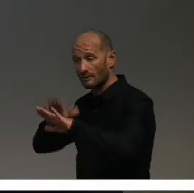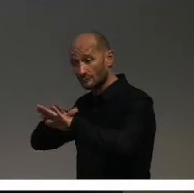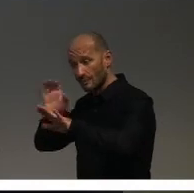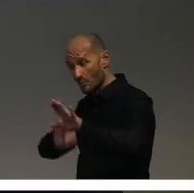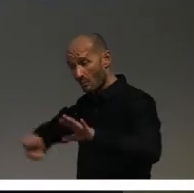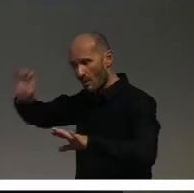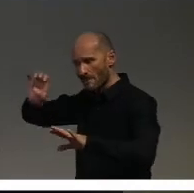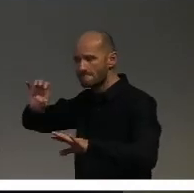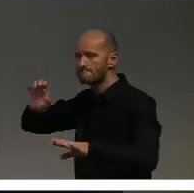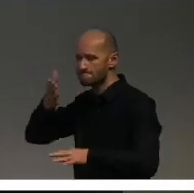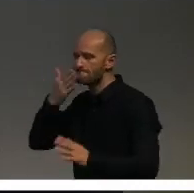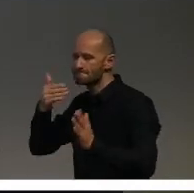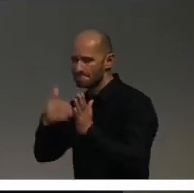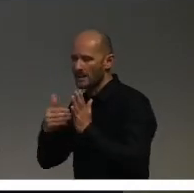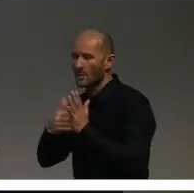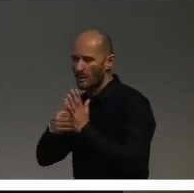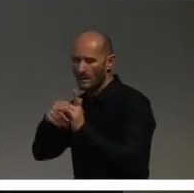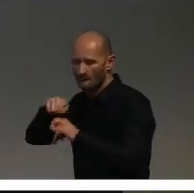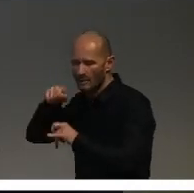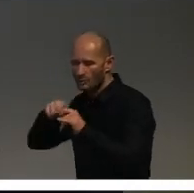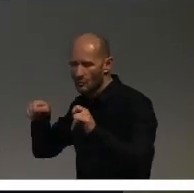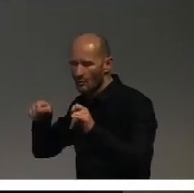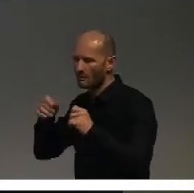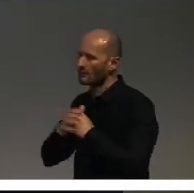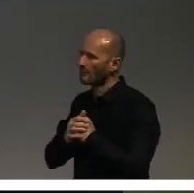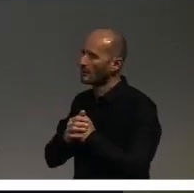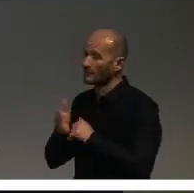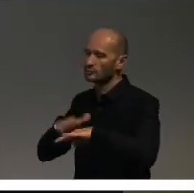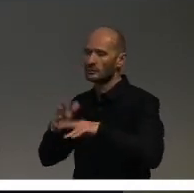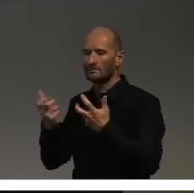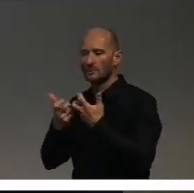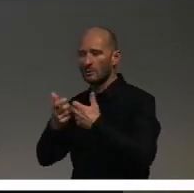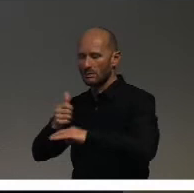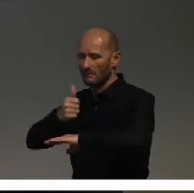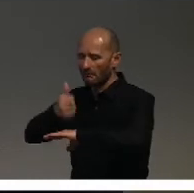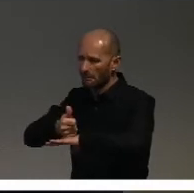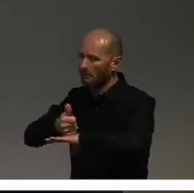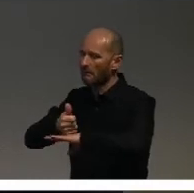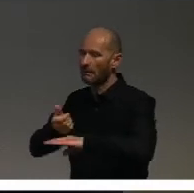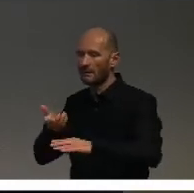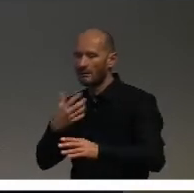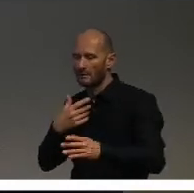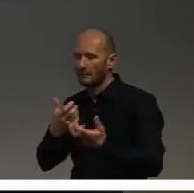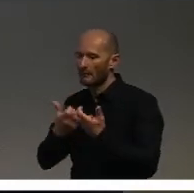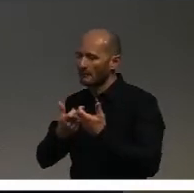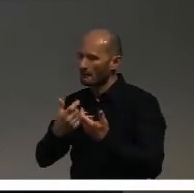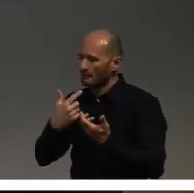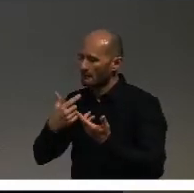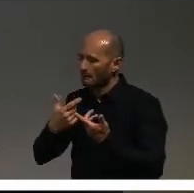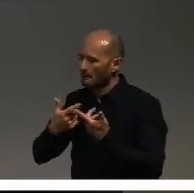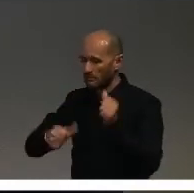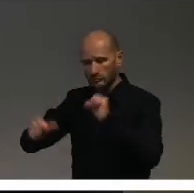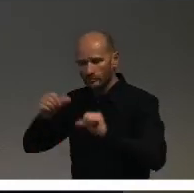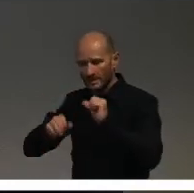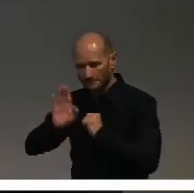y a une meilleure prise en compte notamment des expositions cumulées. Alors ça reste centré sur un même risque, les produits chimiques, mais il y a